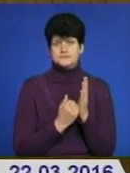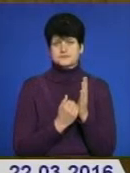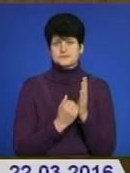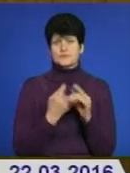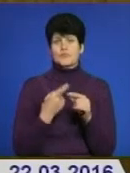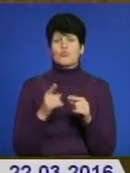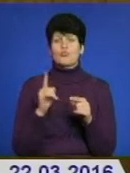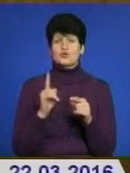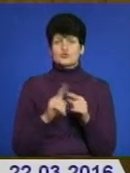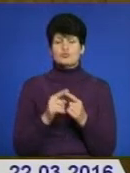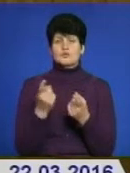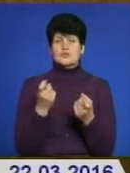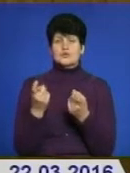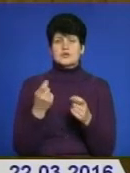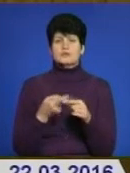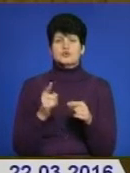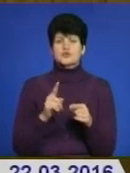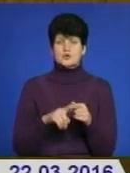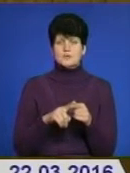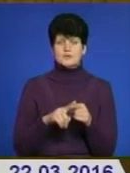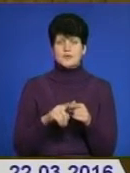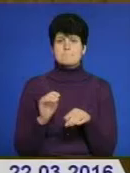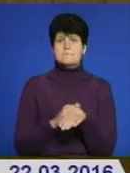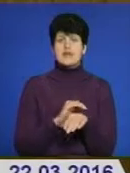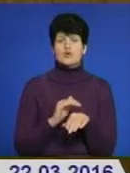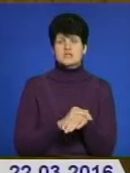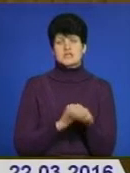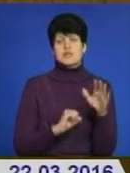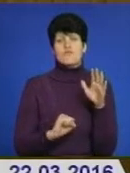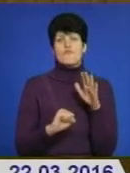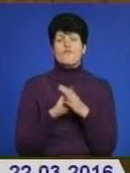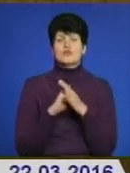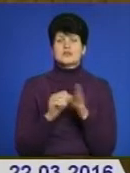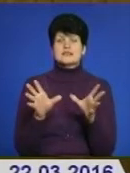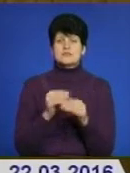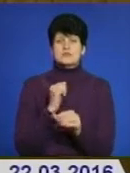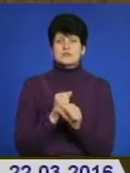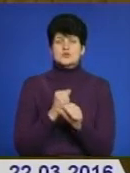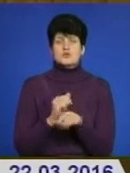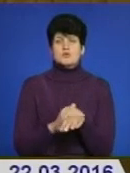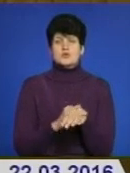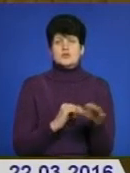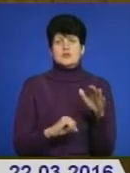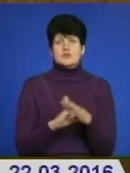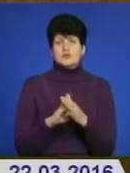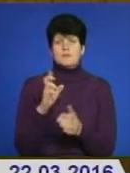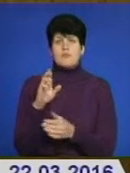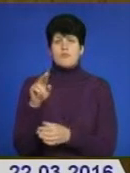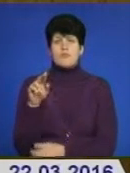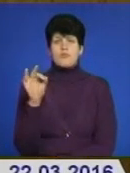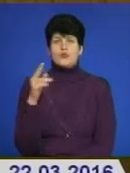цьому залучаємо до цього і благодійні фонди, співпрацюємо з благодійним фондом «Подолян», який допомагає нам в